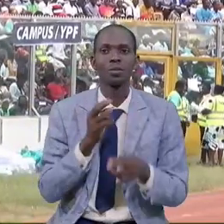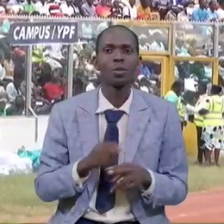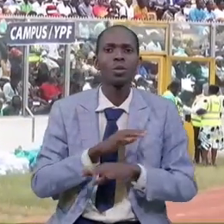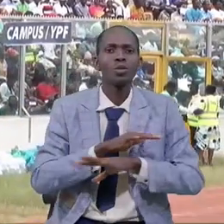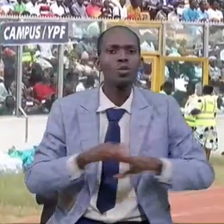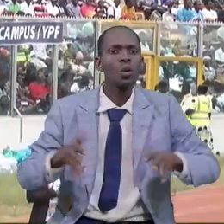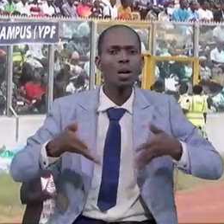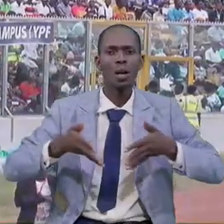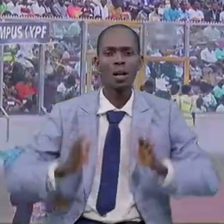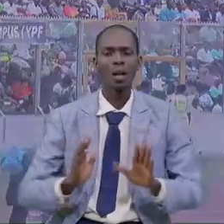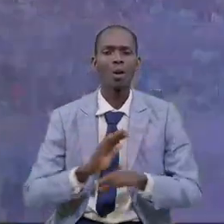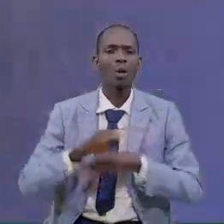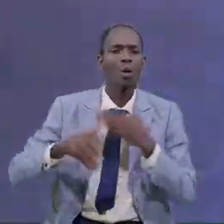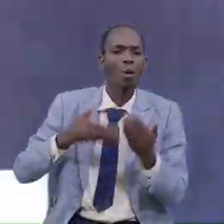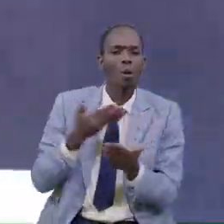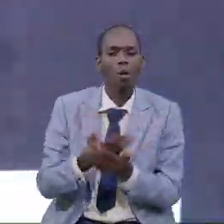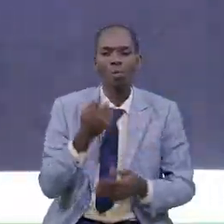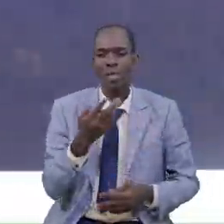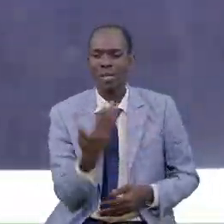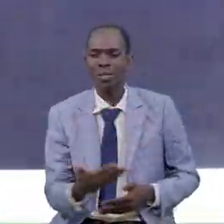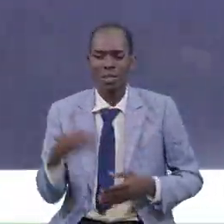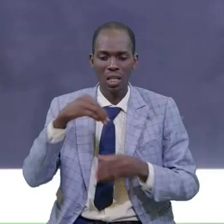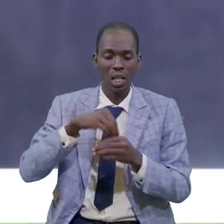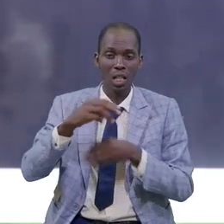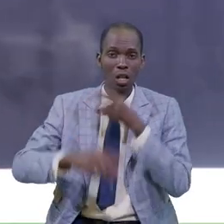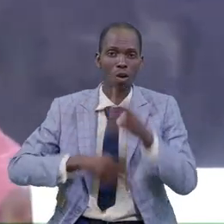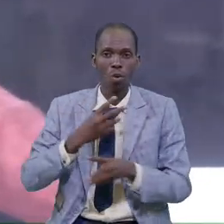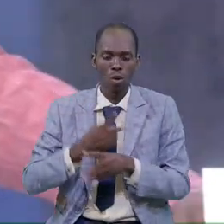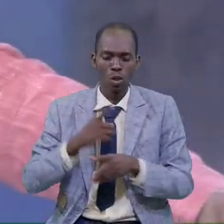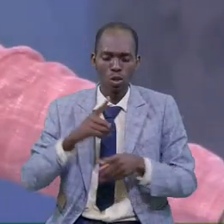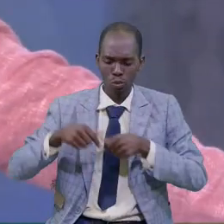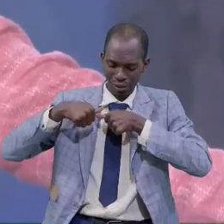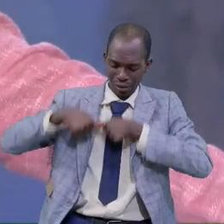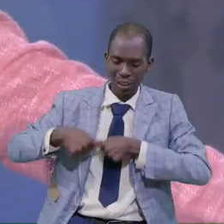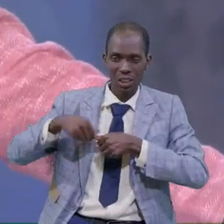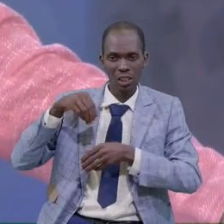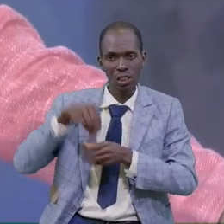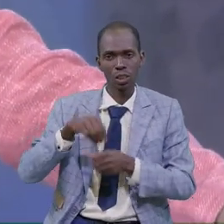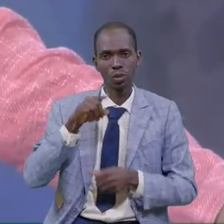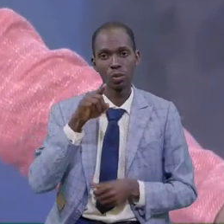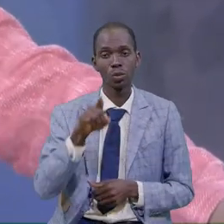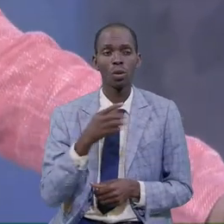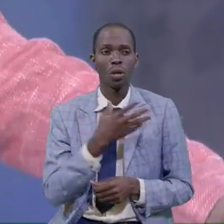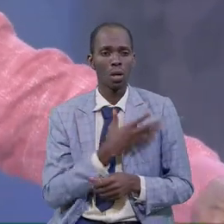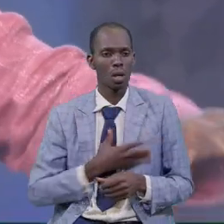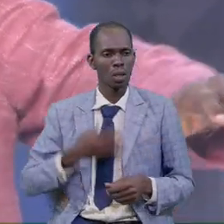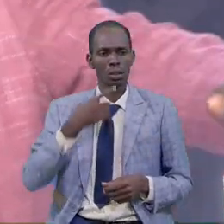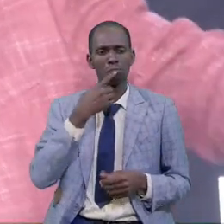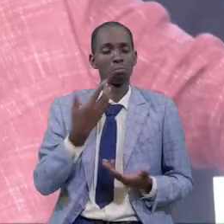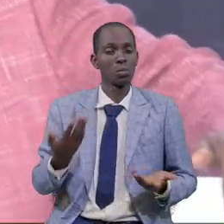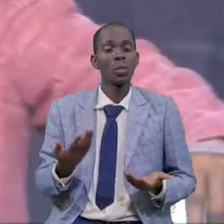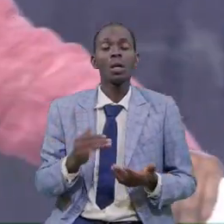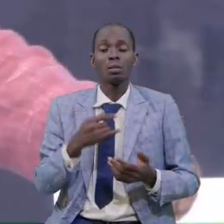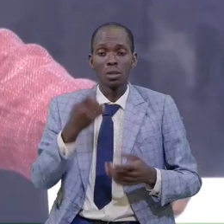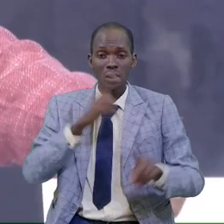Ne permets pas aux choses du monde de rester et de rester en toi. Et dis-toi que